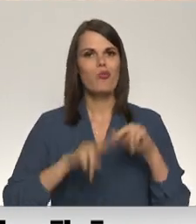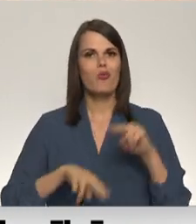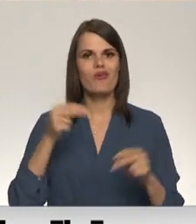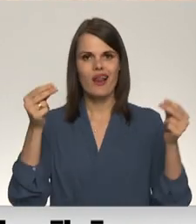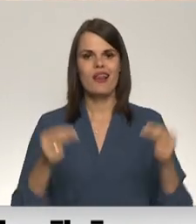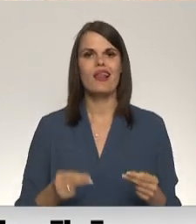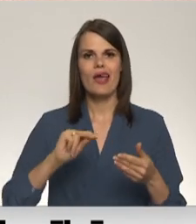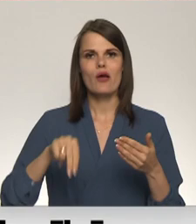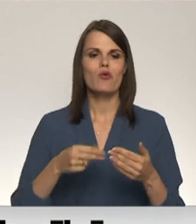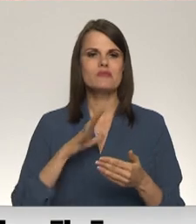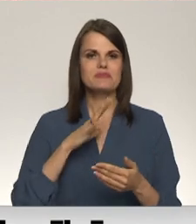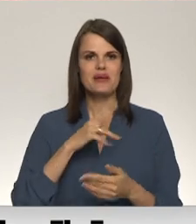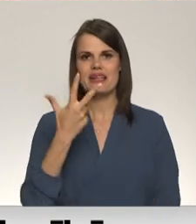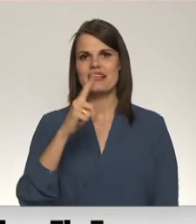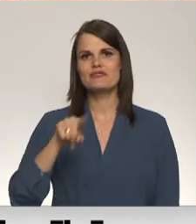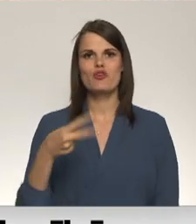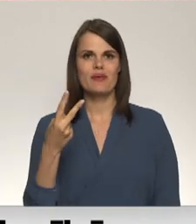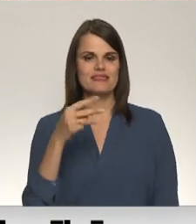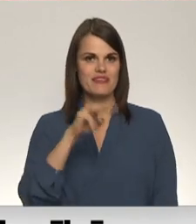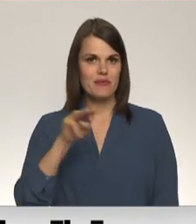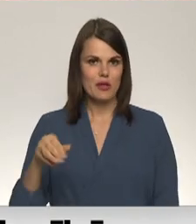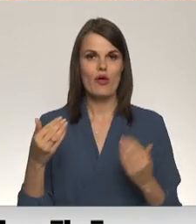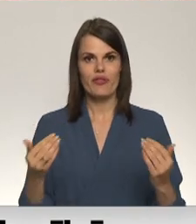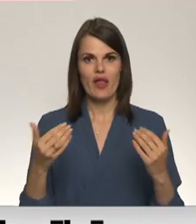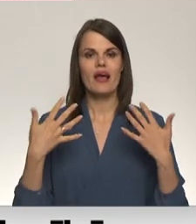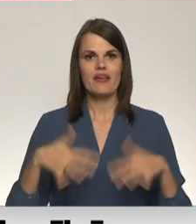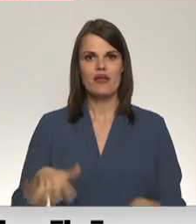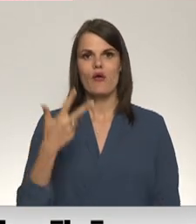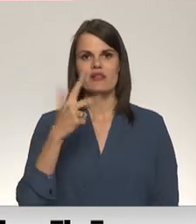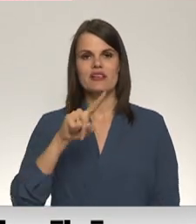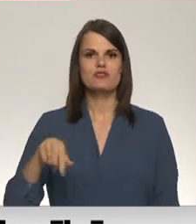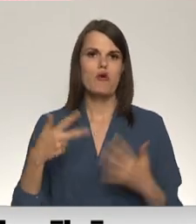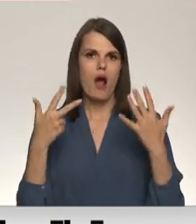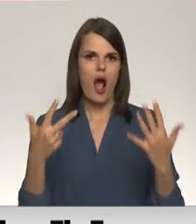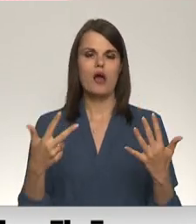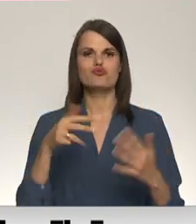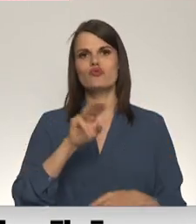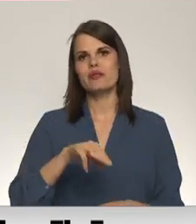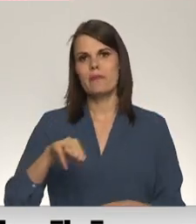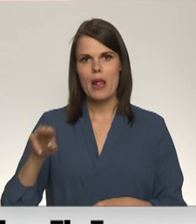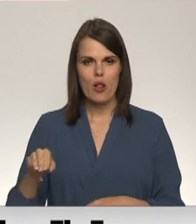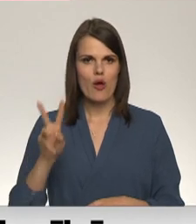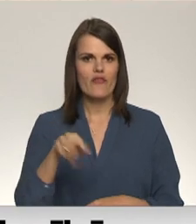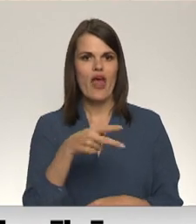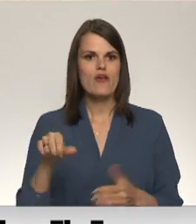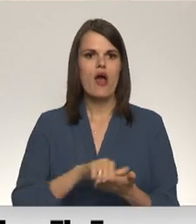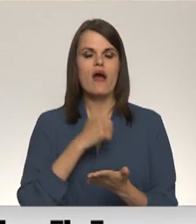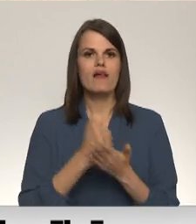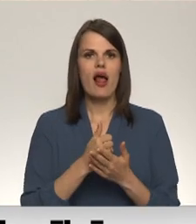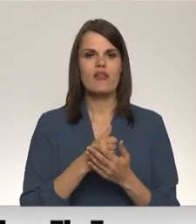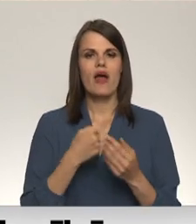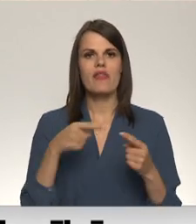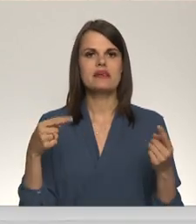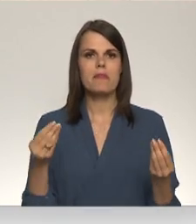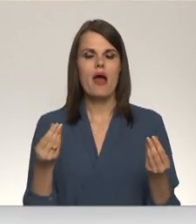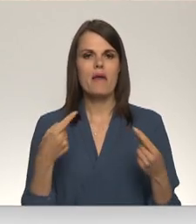līguma summa bija 3,2 miljoni eiro, tad tagad ir 3,8 miljoni eiro. Galvenās materiālu grupas, kas